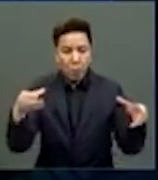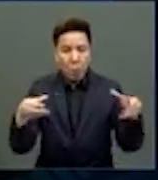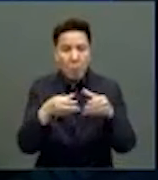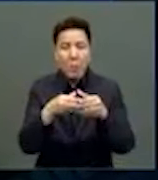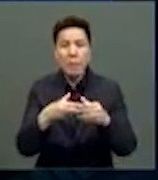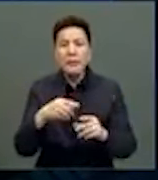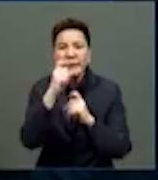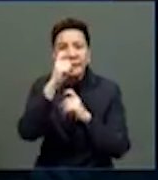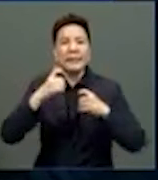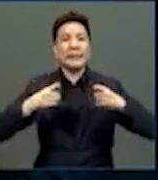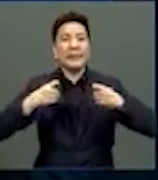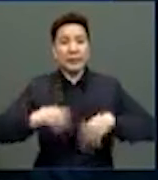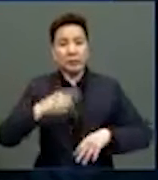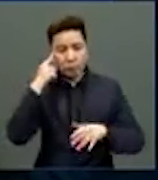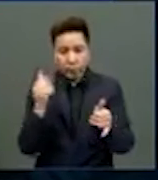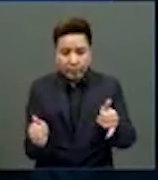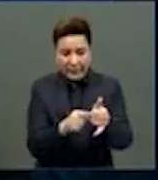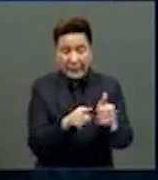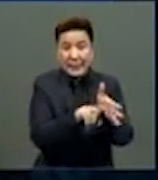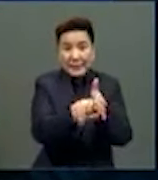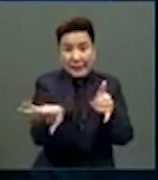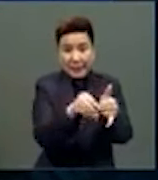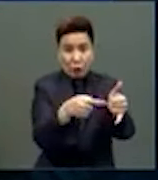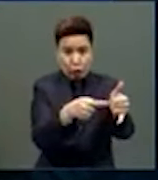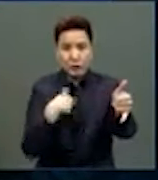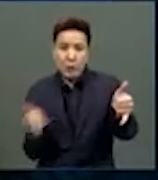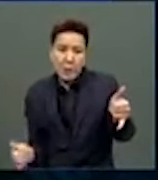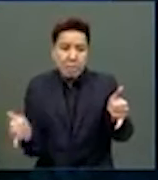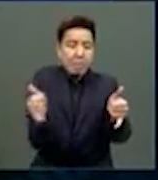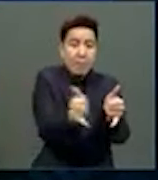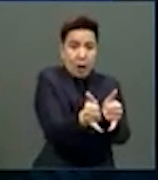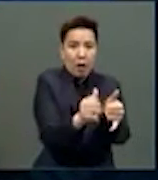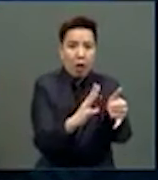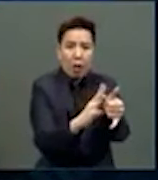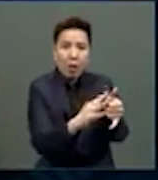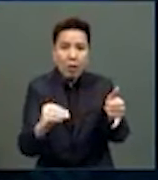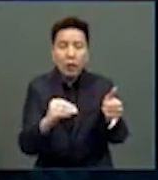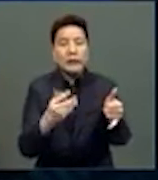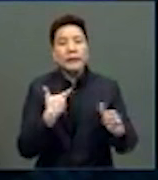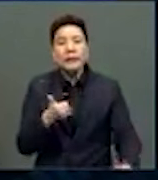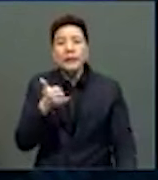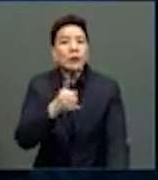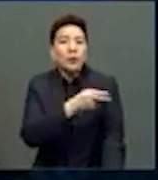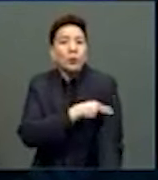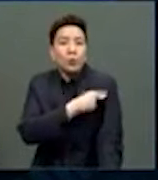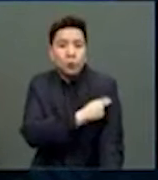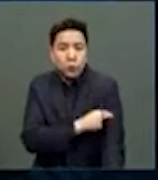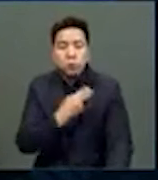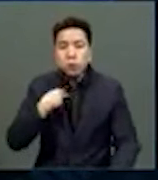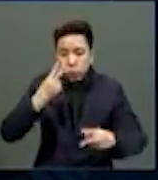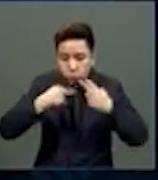High risk Contactคือมีการสัมผัสผู้ติดเชื้อที่รายงานก่อนหน้านี้นะคะและเดินเข้าไปรับบริการในโรงพยาบาล